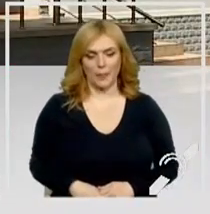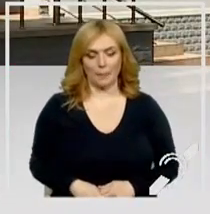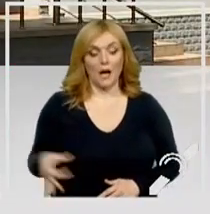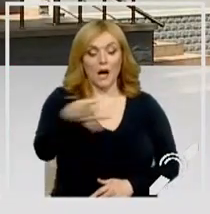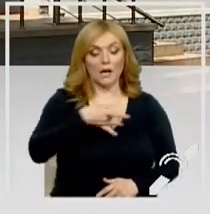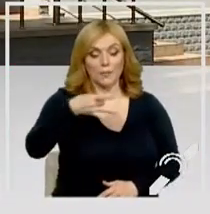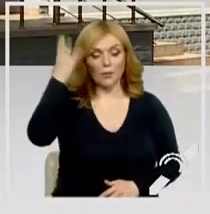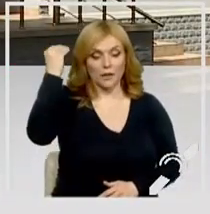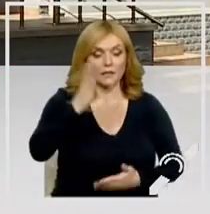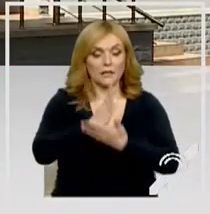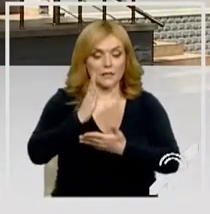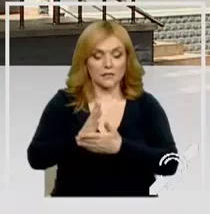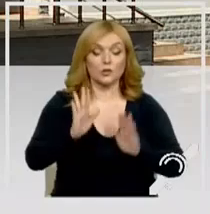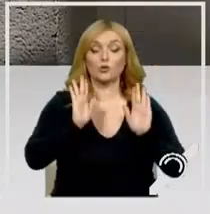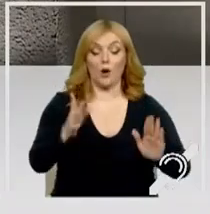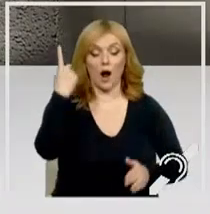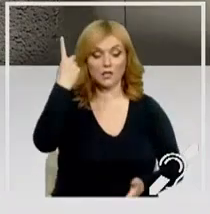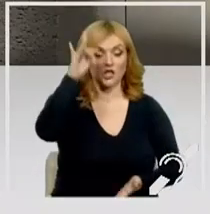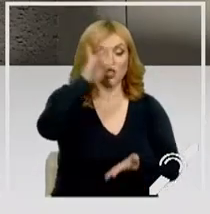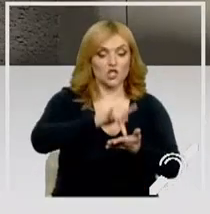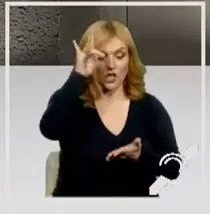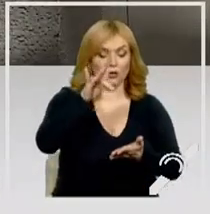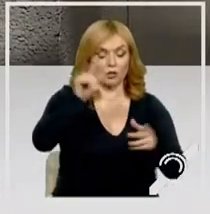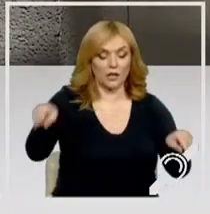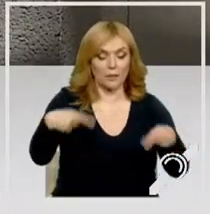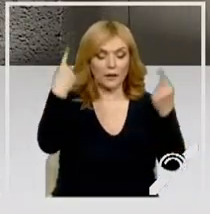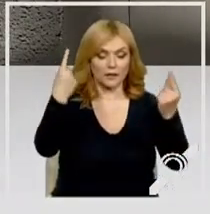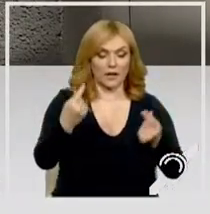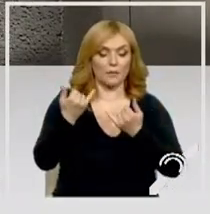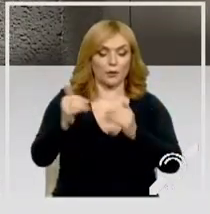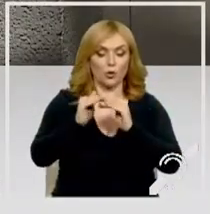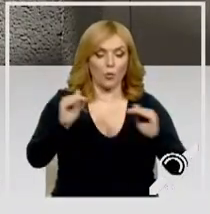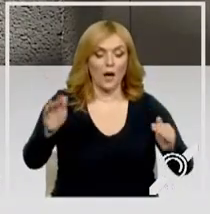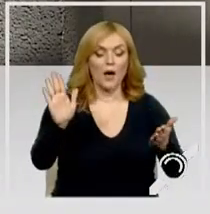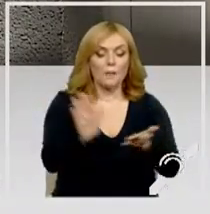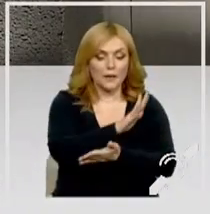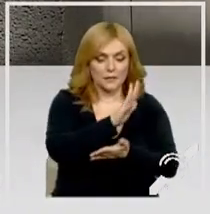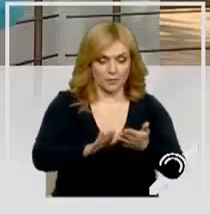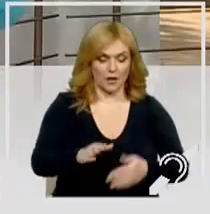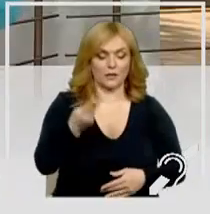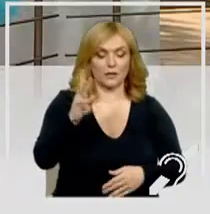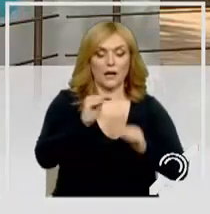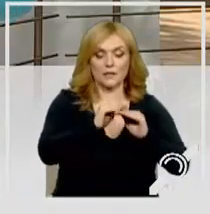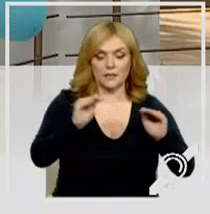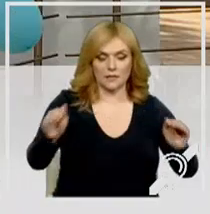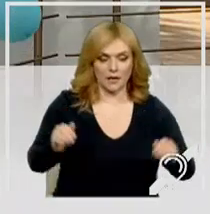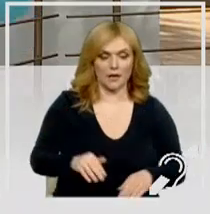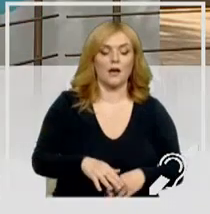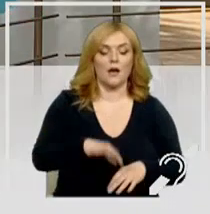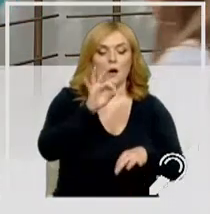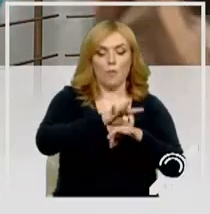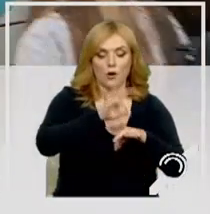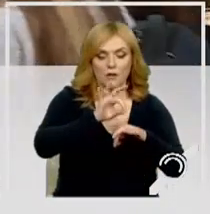În Republica Moldova există un singur centru medical de reabilitare cu servicii gratuite pentru copiii cu autism. Zilnic aici vin